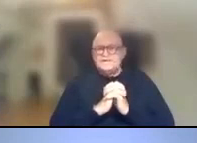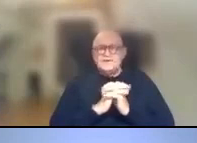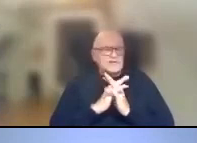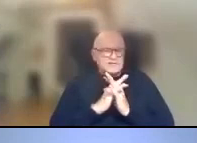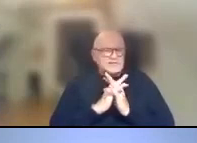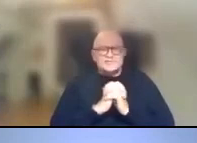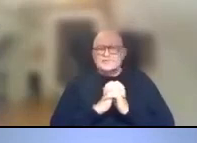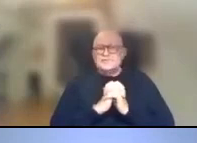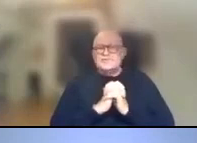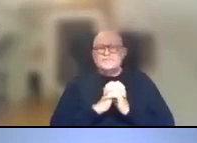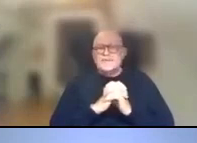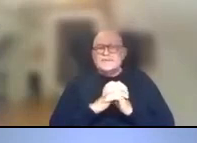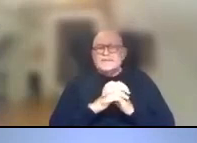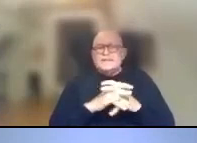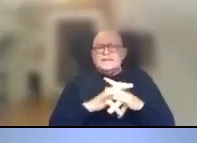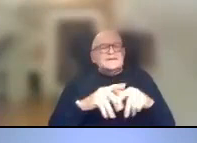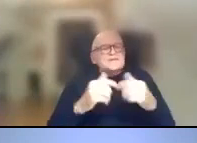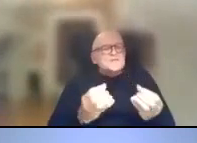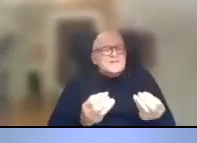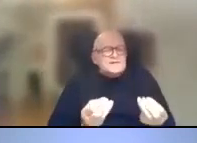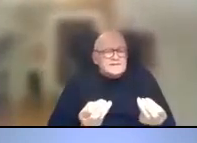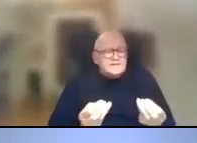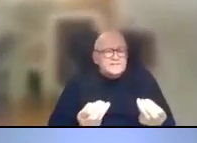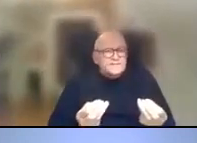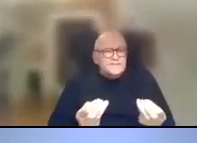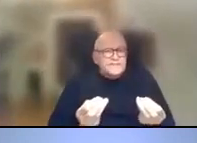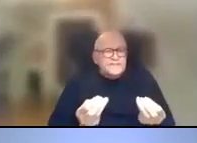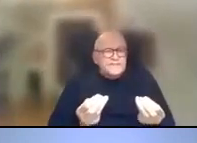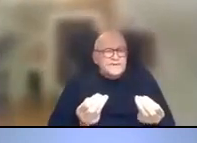hat ein Kind. Die Ehe ist inzwischen geschieden. Es ist so, dass